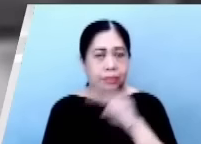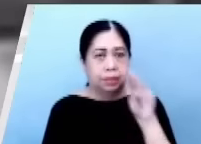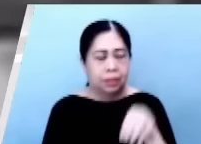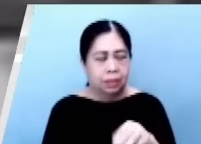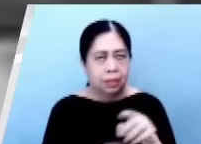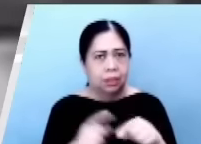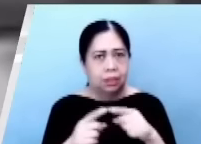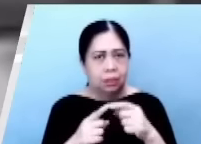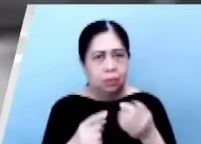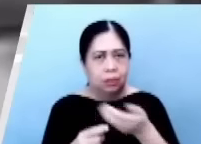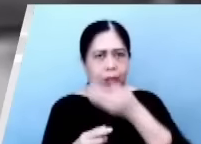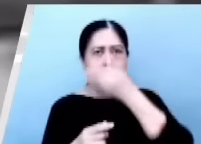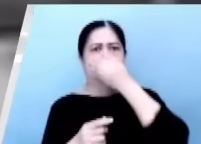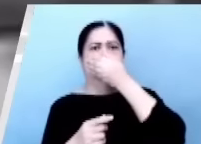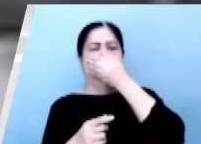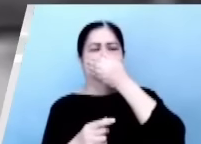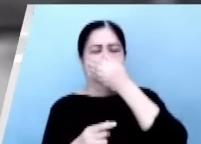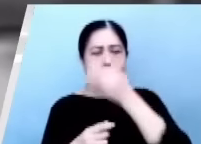siya.